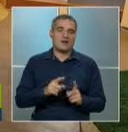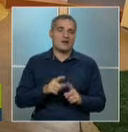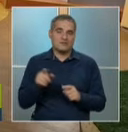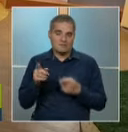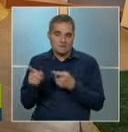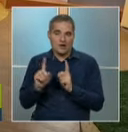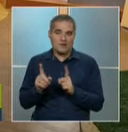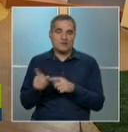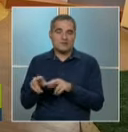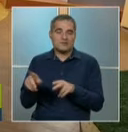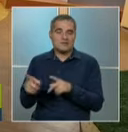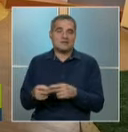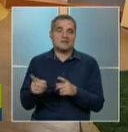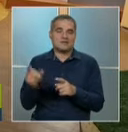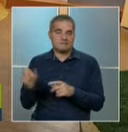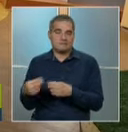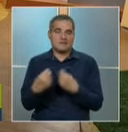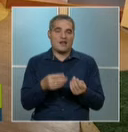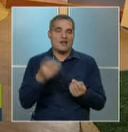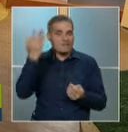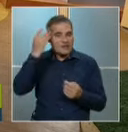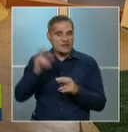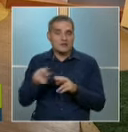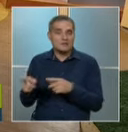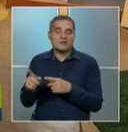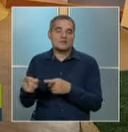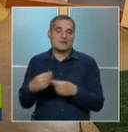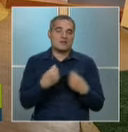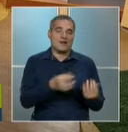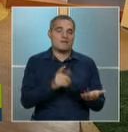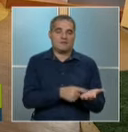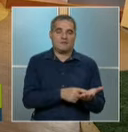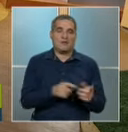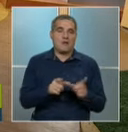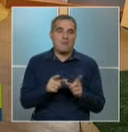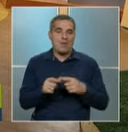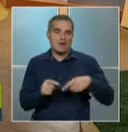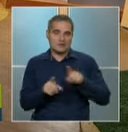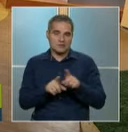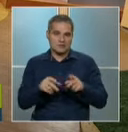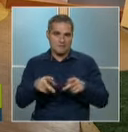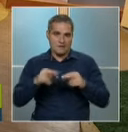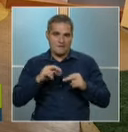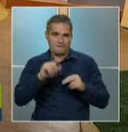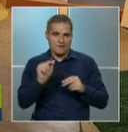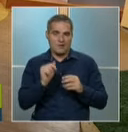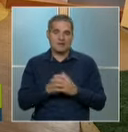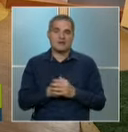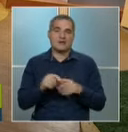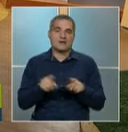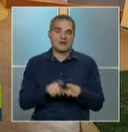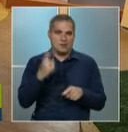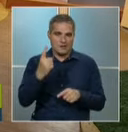които му дадоха телефона. А вината е в самите родители. Да, вината е в самите Меги родители. Меги, към теб публиката също има въпрос. Като